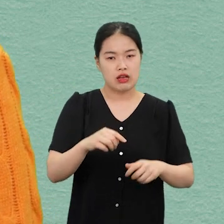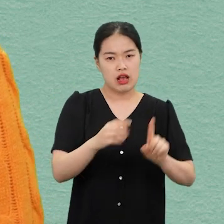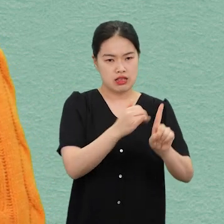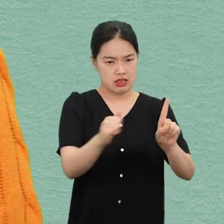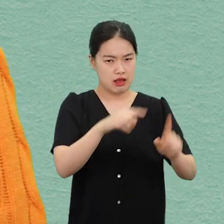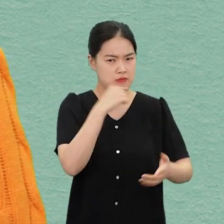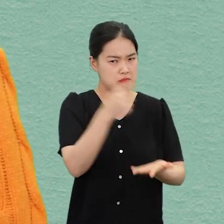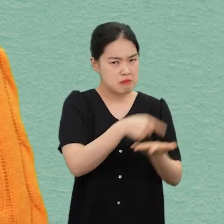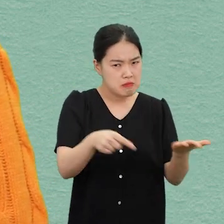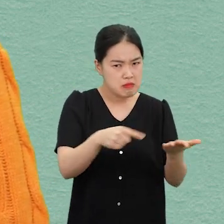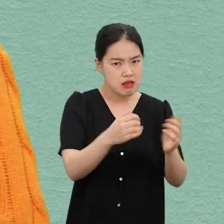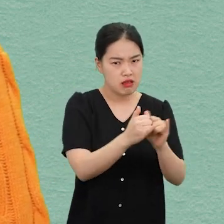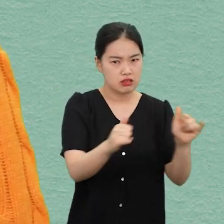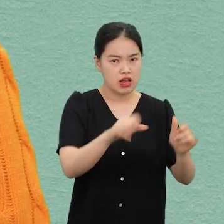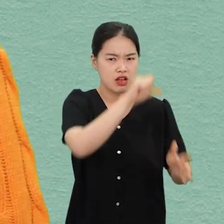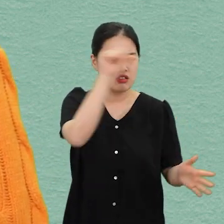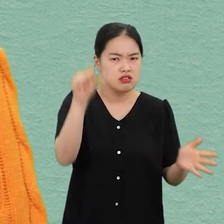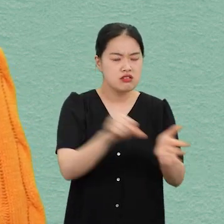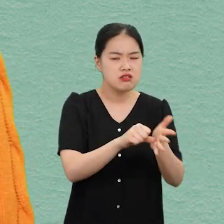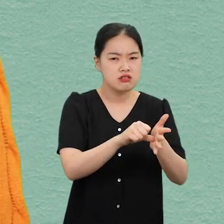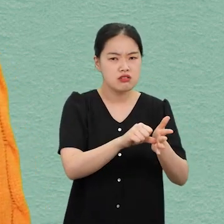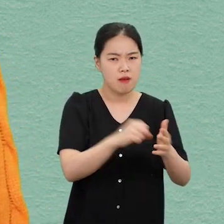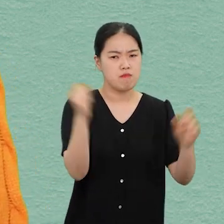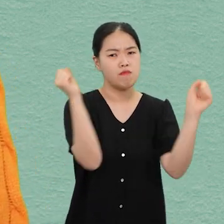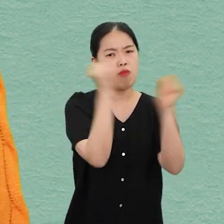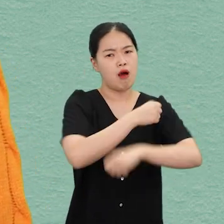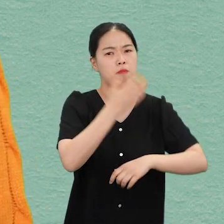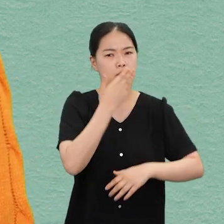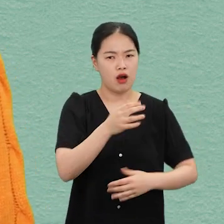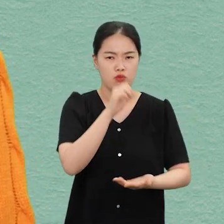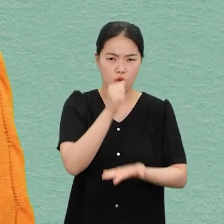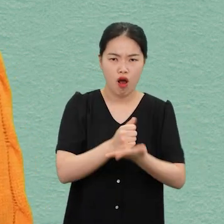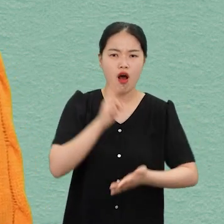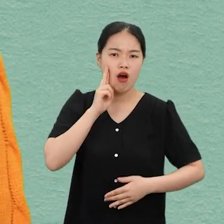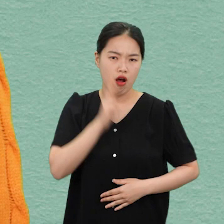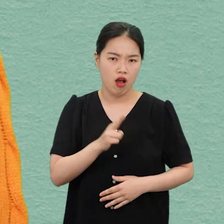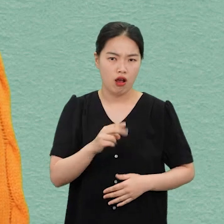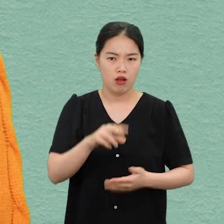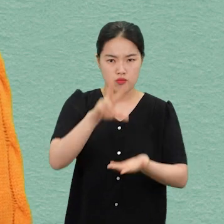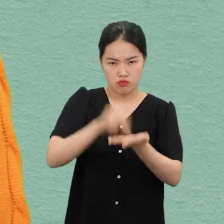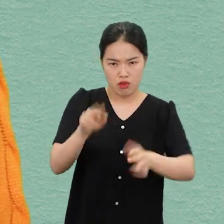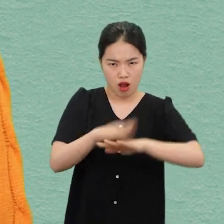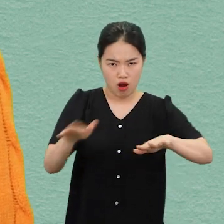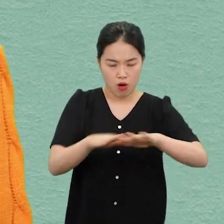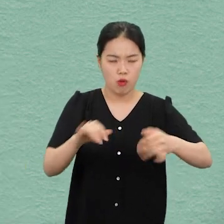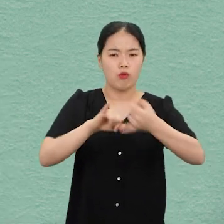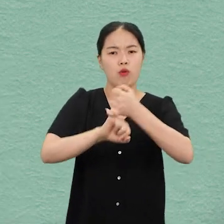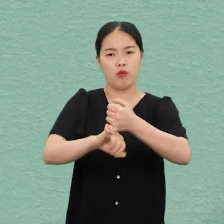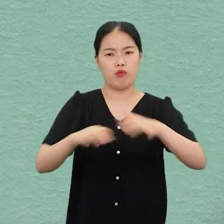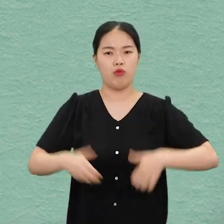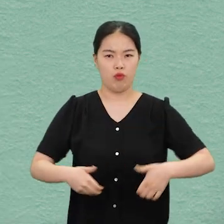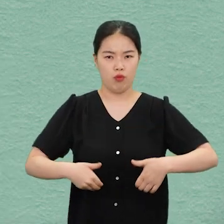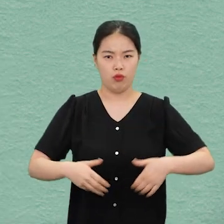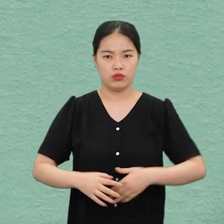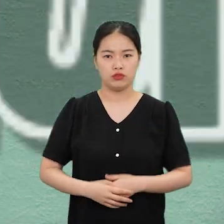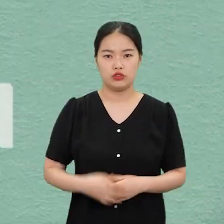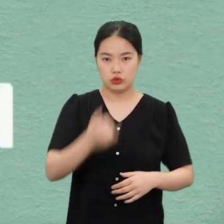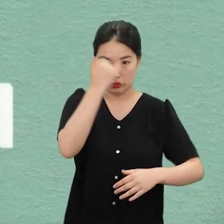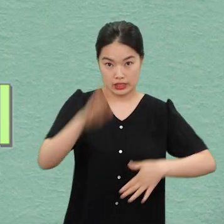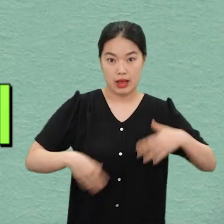인생을 송두리째 바꾸는 악질 범죄 중에 하나며 반드시 해결되어야 하는 문제죠.